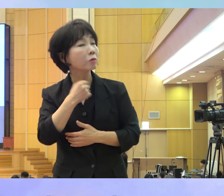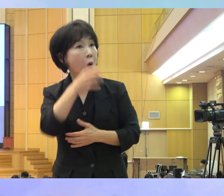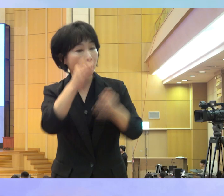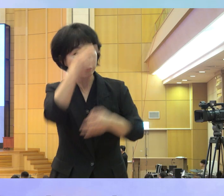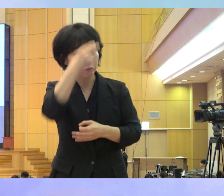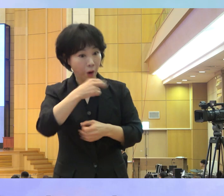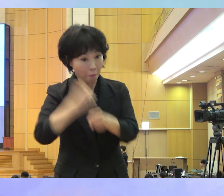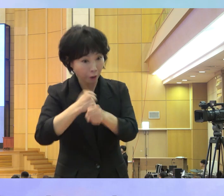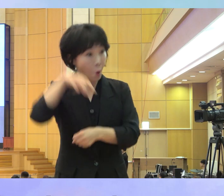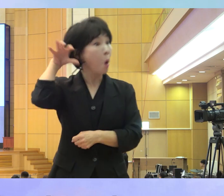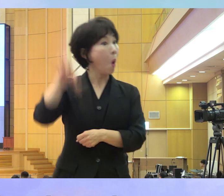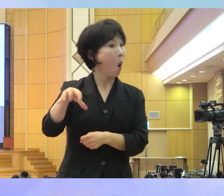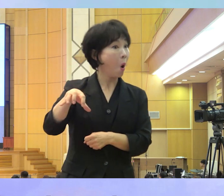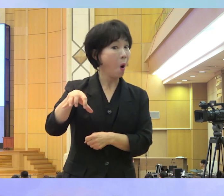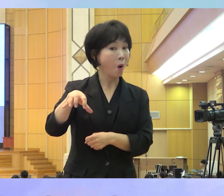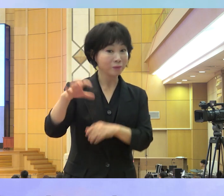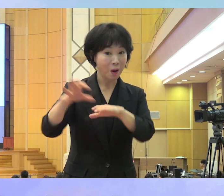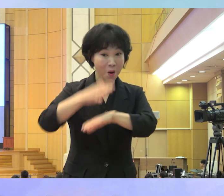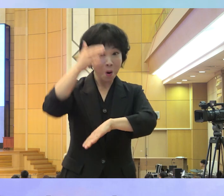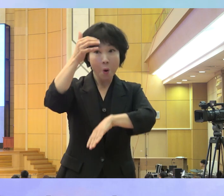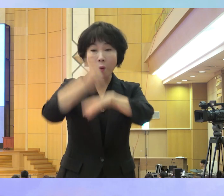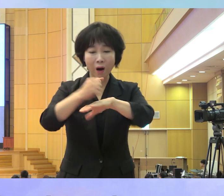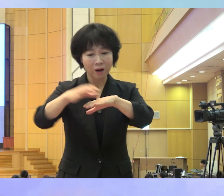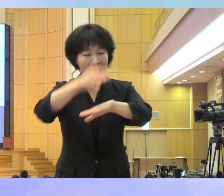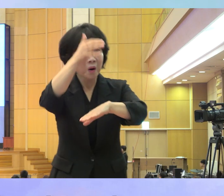곳이라. 왕의 신하가 있어.